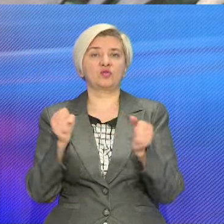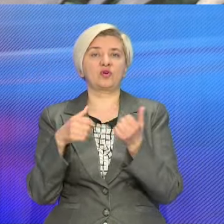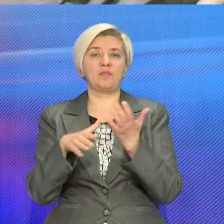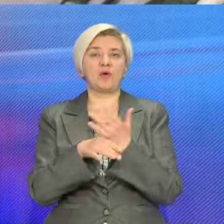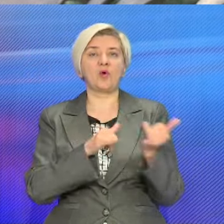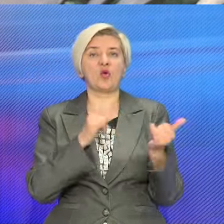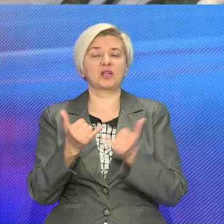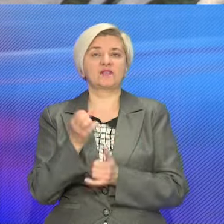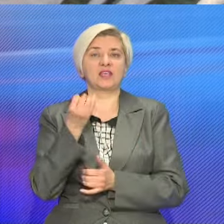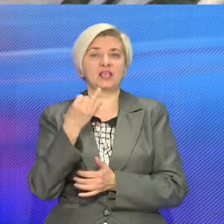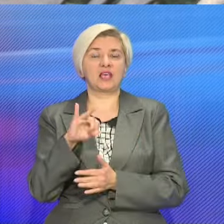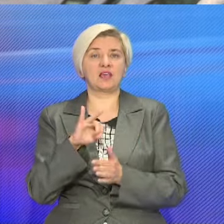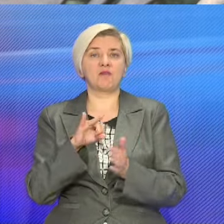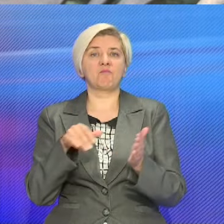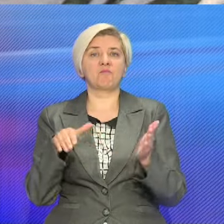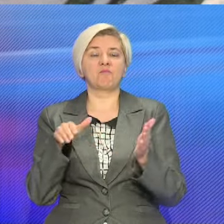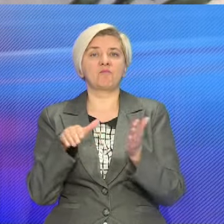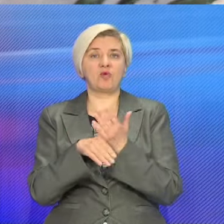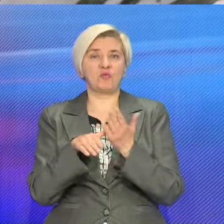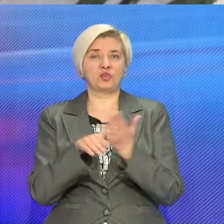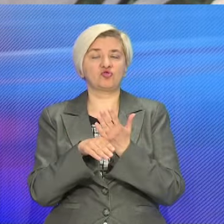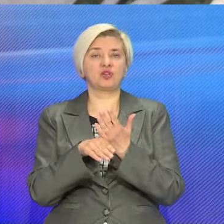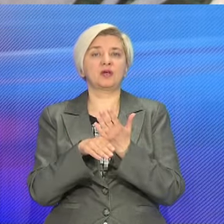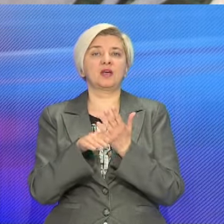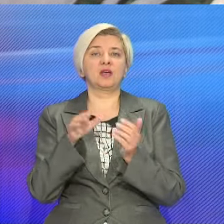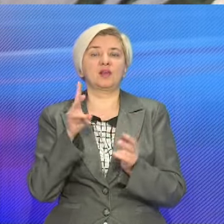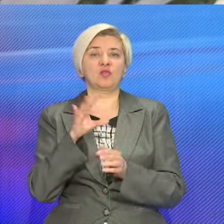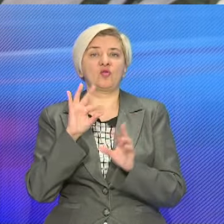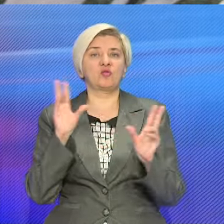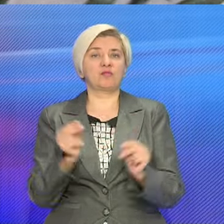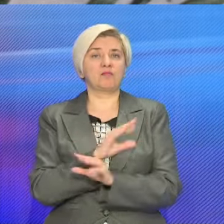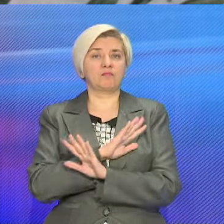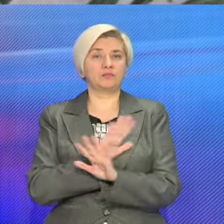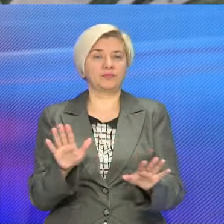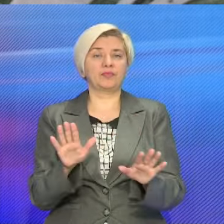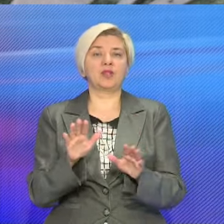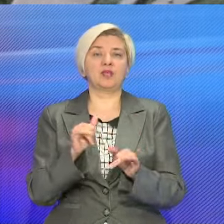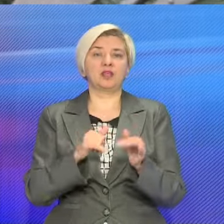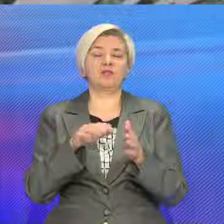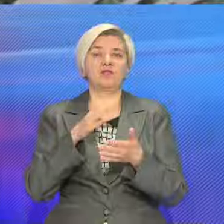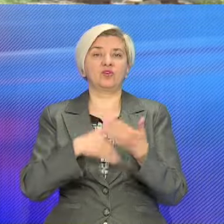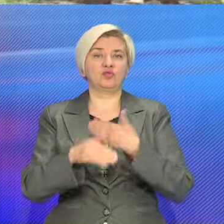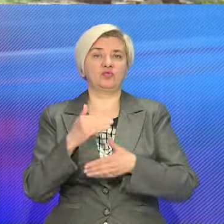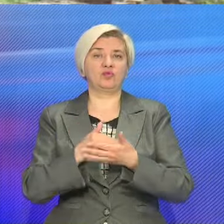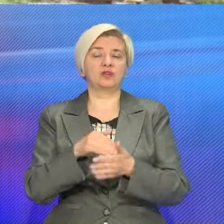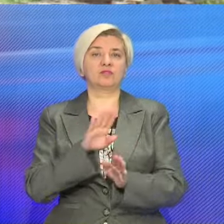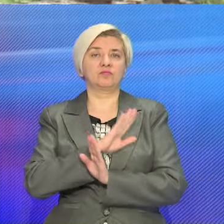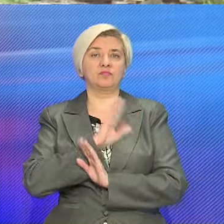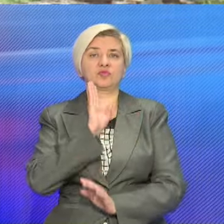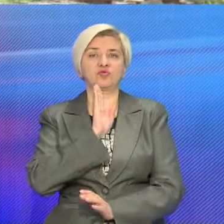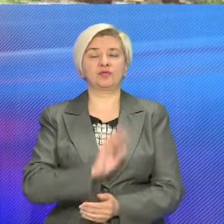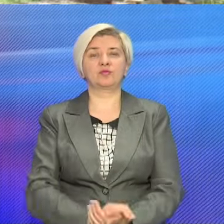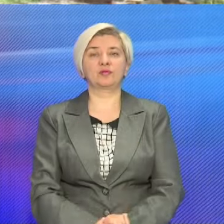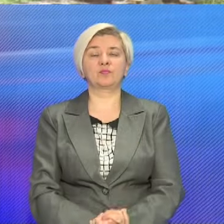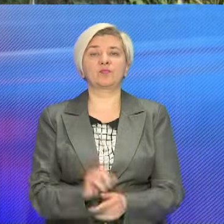оказывали ей реанимационные мероприятия. Однако успеха это не принесло. Медики констатировали смерть пострадавшей. Что